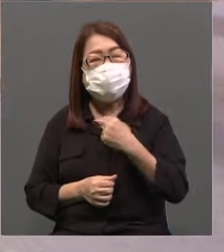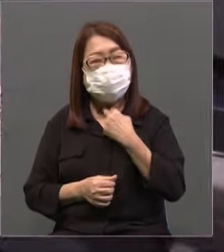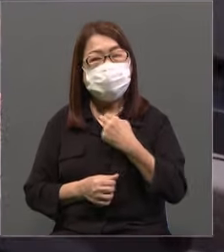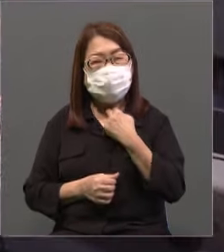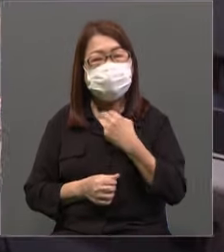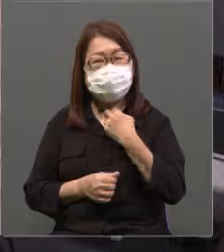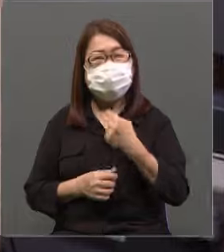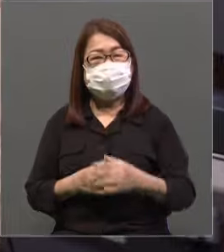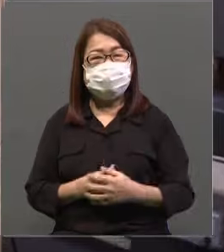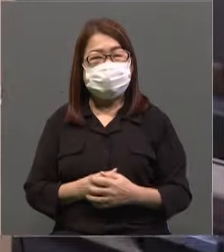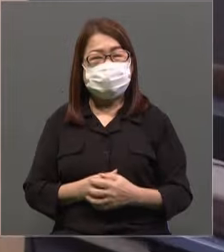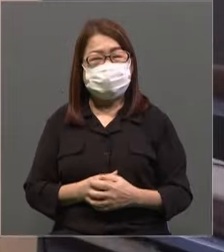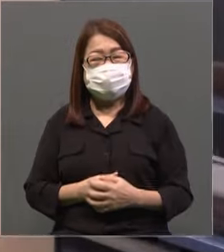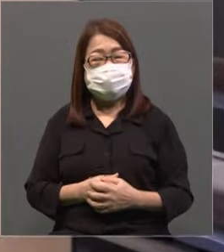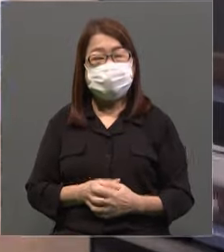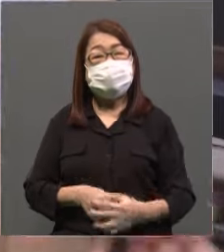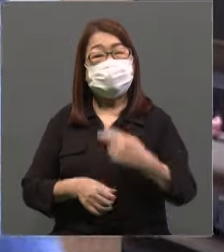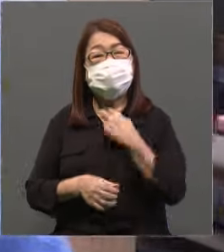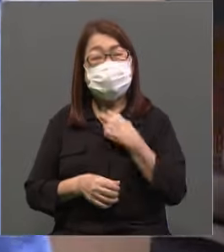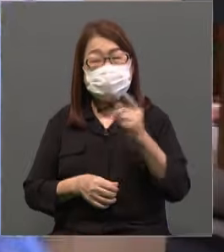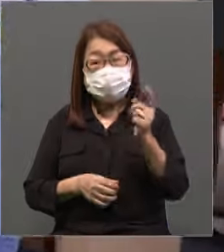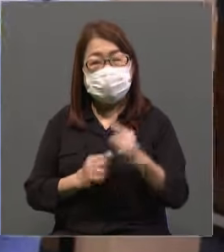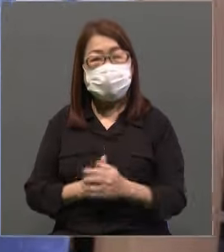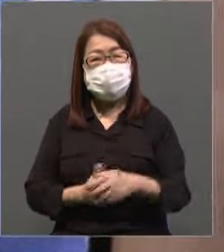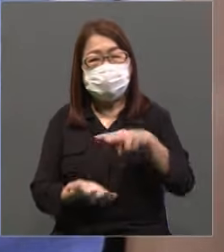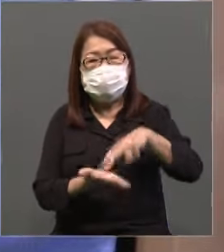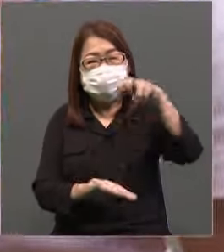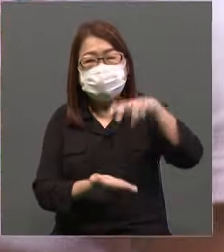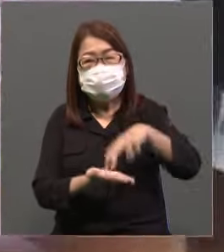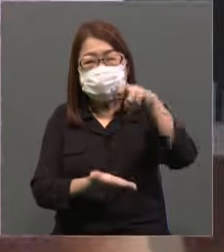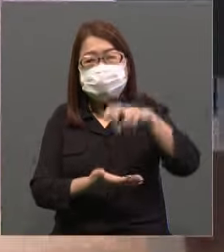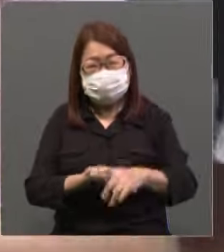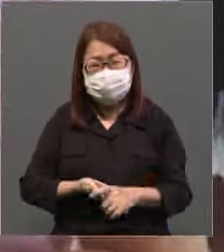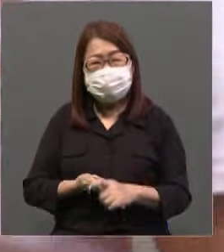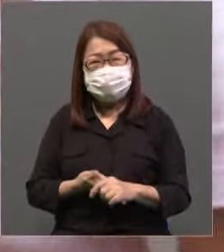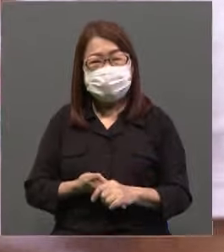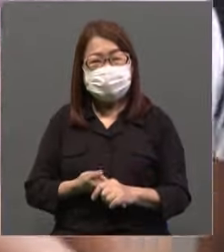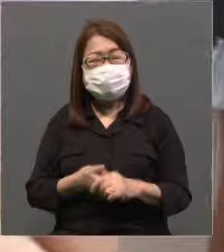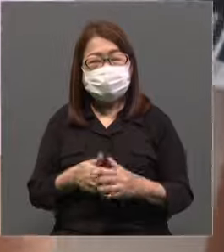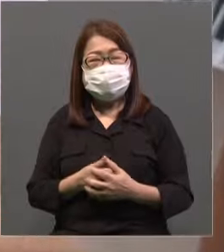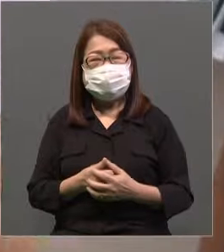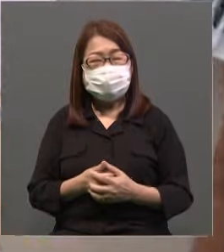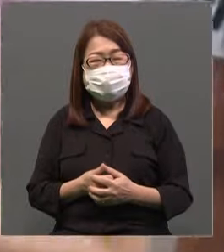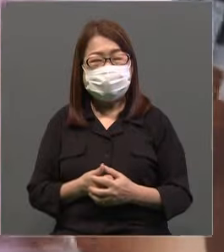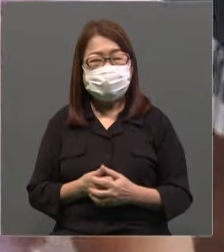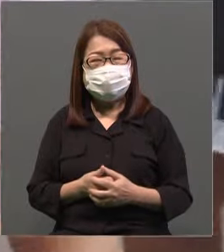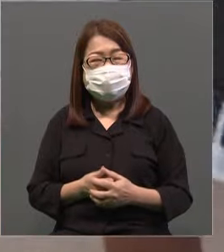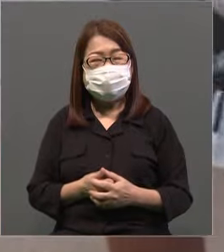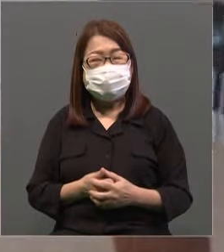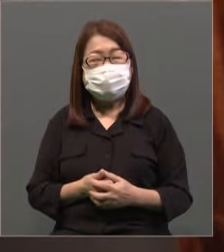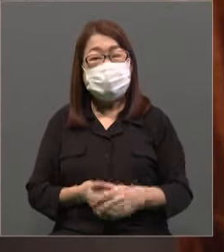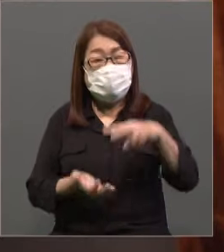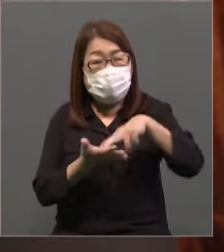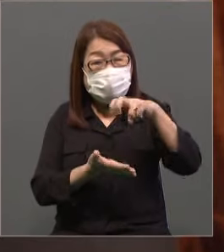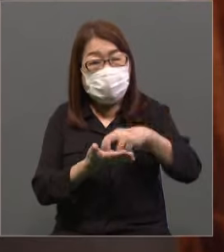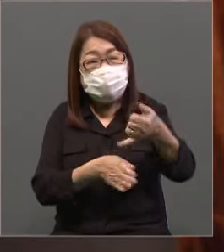อบอบกบกำลังกระโดดตูลมหายใจจากน้ำก็พุ่งออกไ